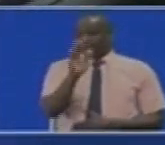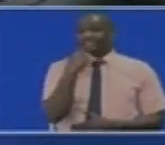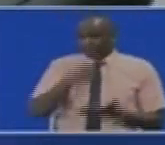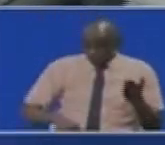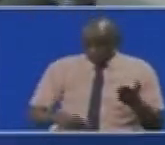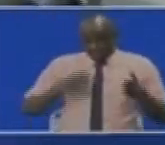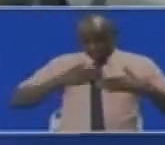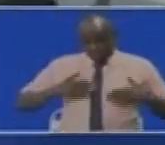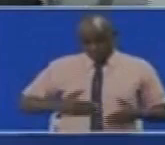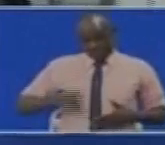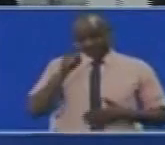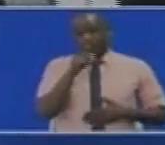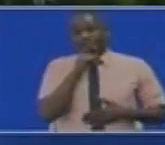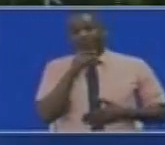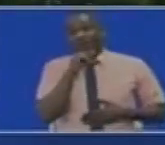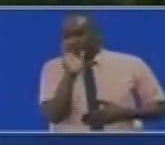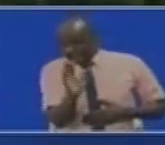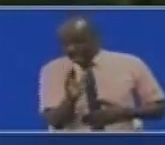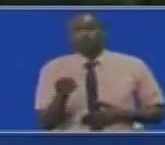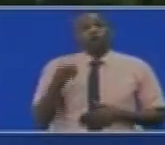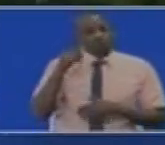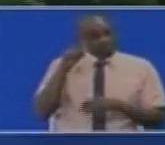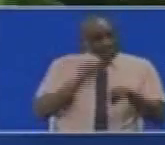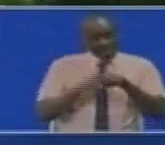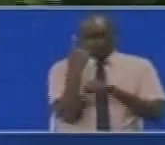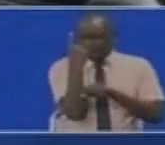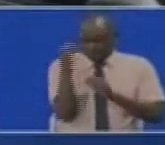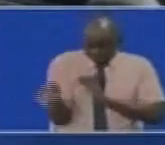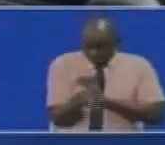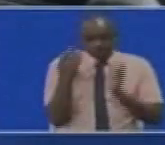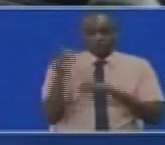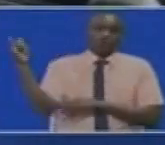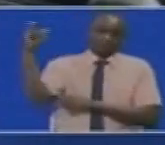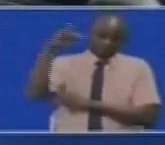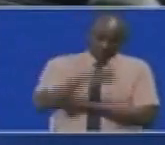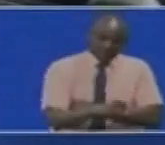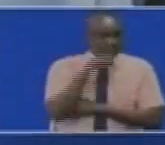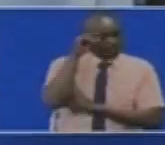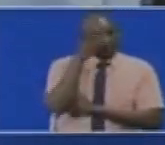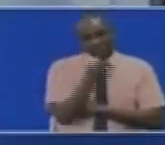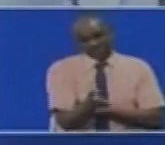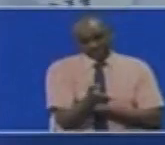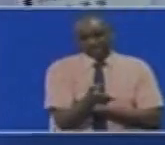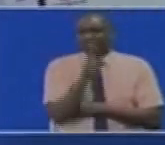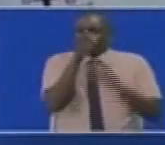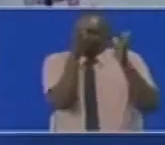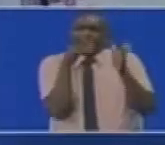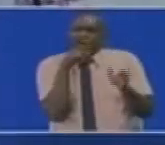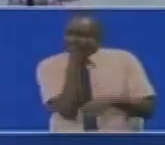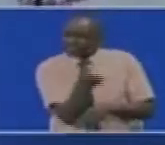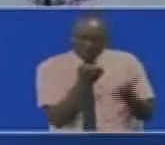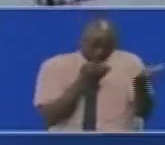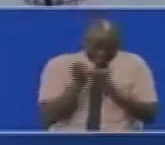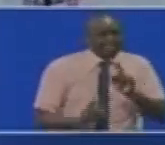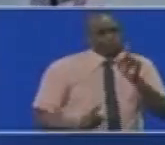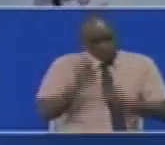wa marehemu unatarajiwa kuwasili mjini Mombasa saa 7 usiku, tayari kuandaliwa kwa mazishi. Marehemu alifahamika kuwa mfanyi